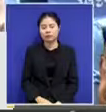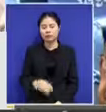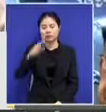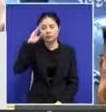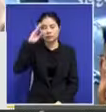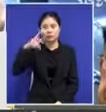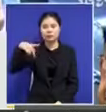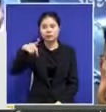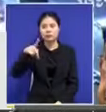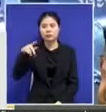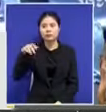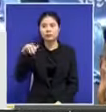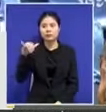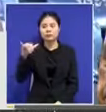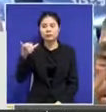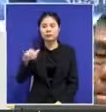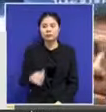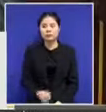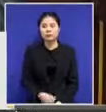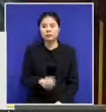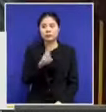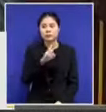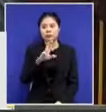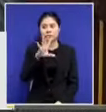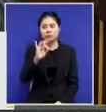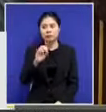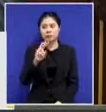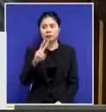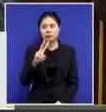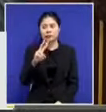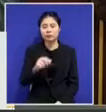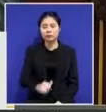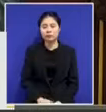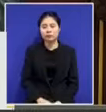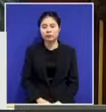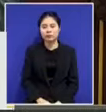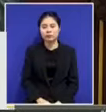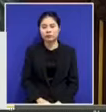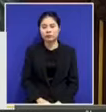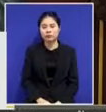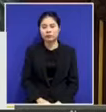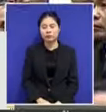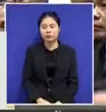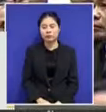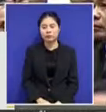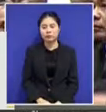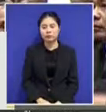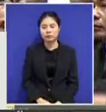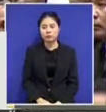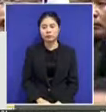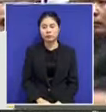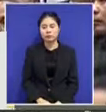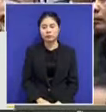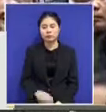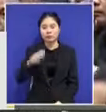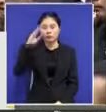เอกประยุทธ์จันทร์โอชาครับ 282นายบัญญัติบรรทัดฐาน พลเอกประยุทธ์จันทร์โอชาครับ